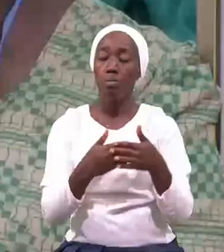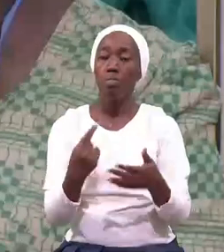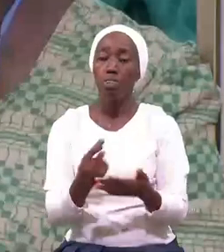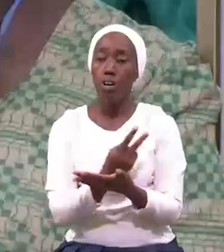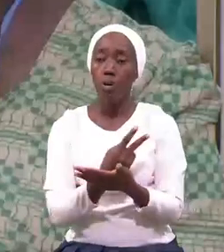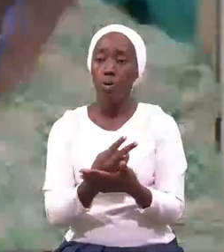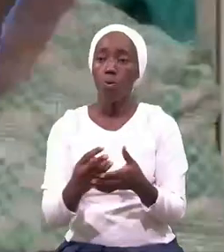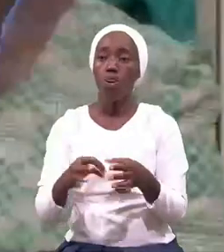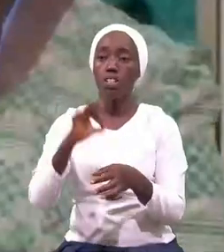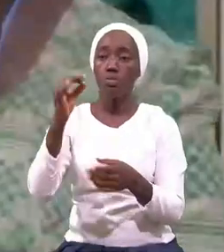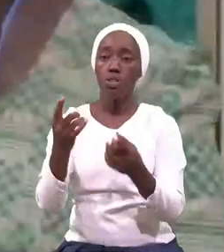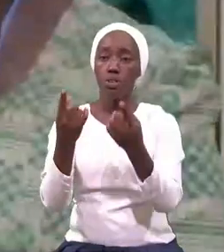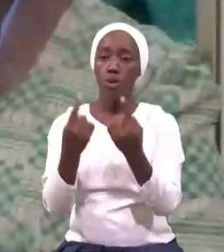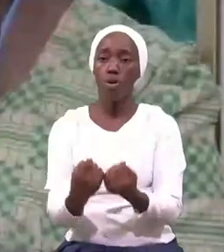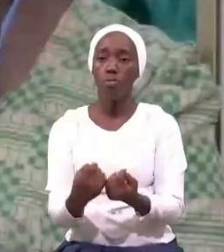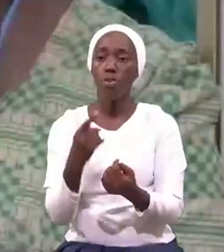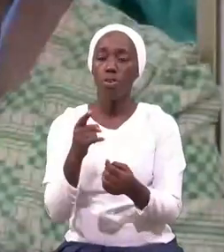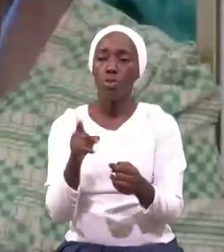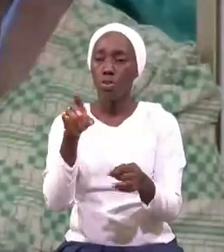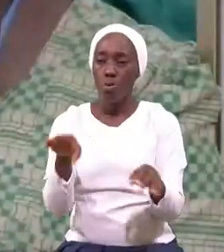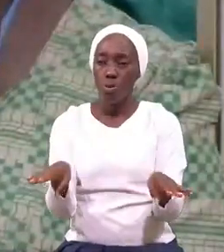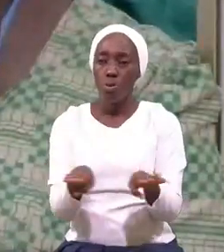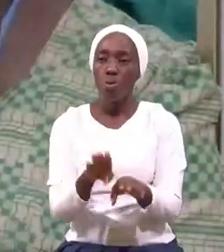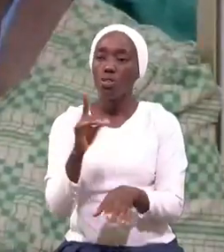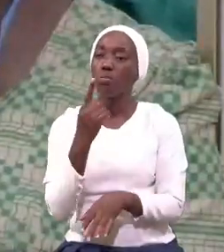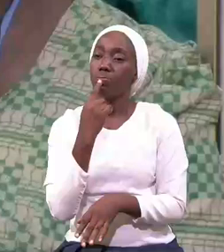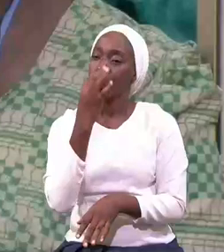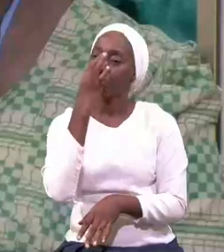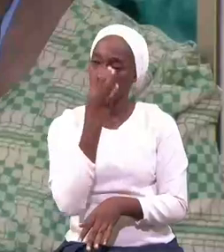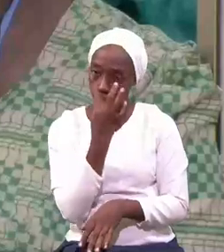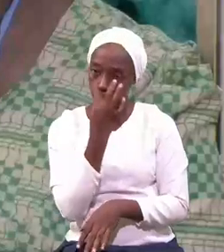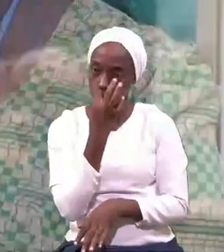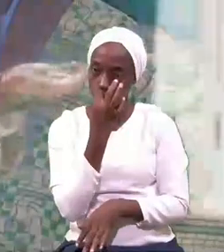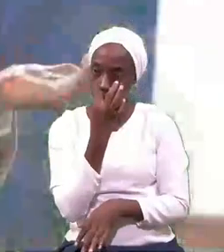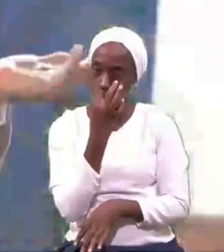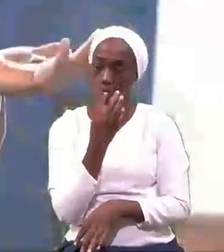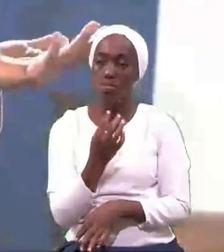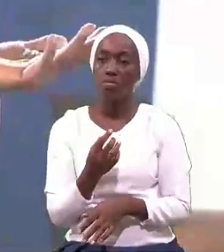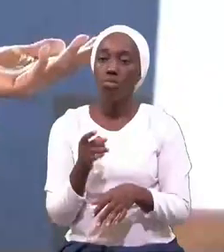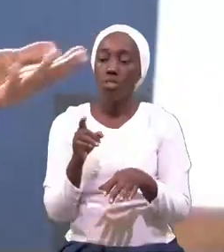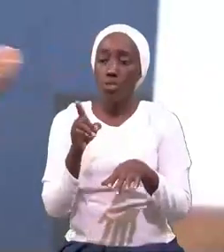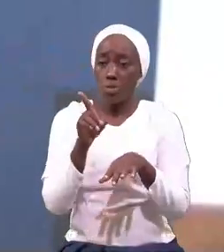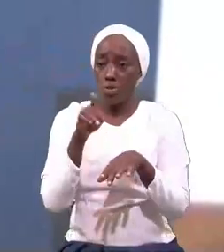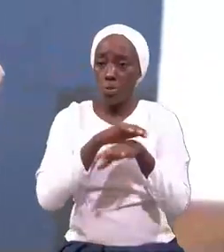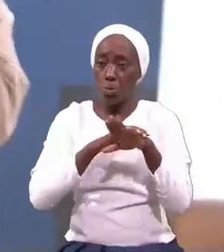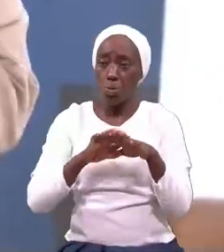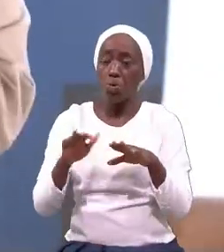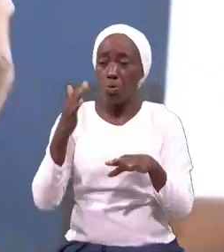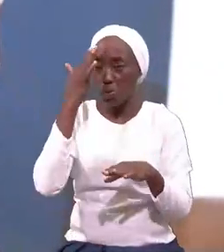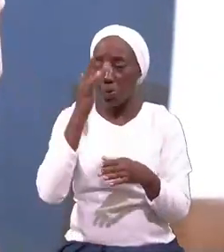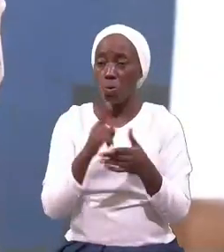Avant que le Saint-Esprit ne vienne. Tu fermais la bouche. Tu ne sais pas quoi dire.